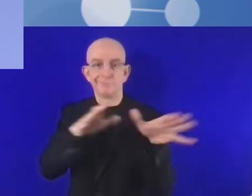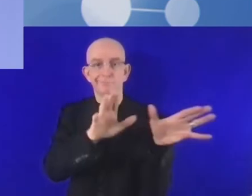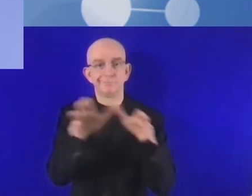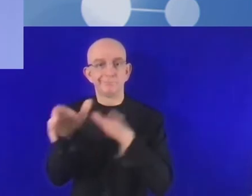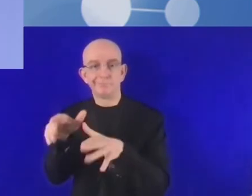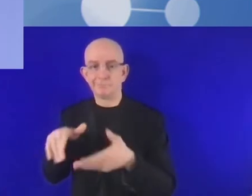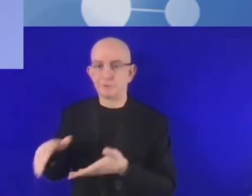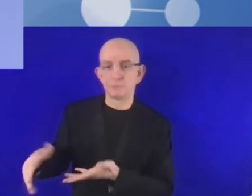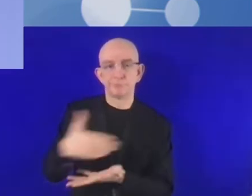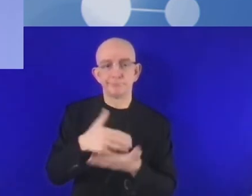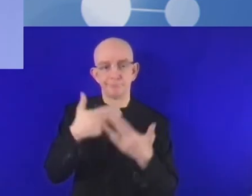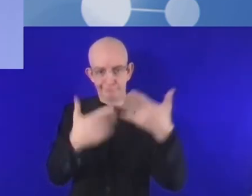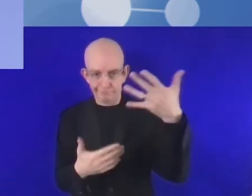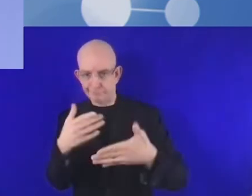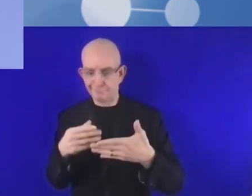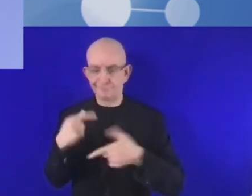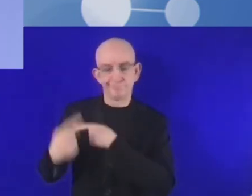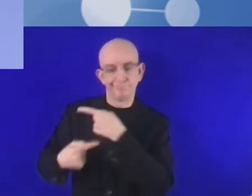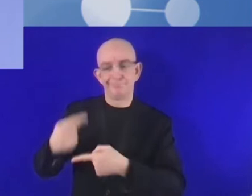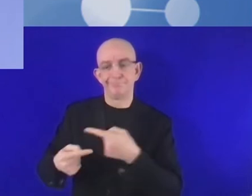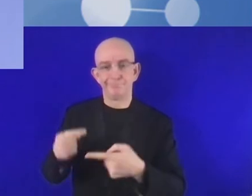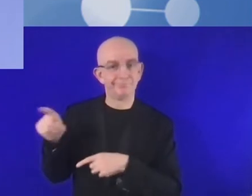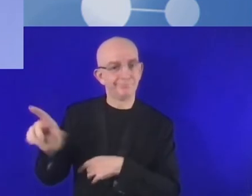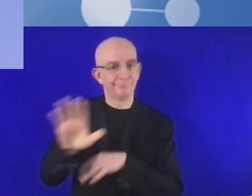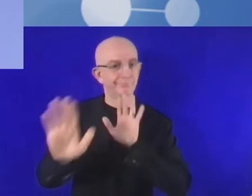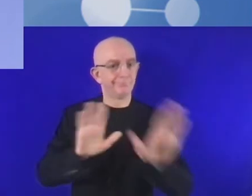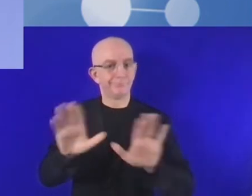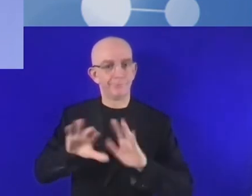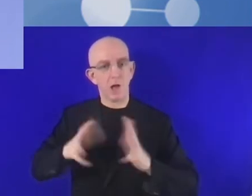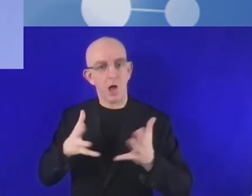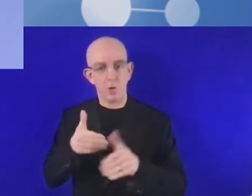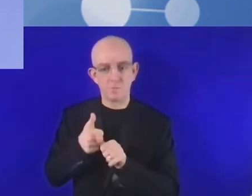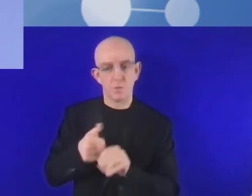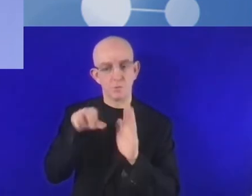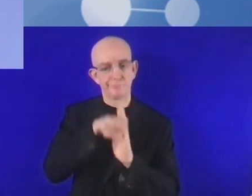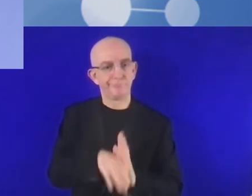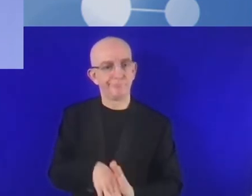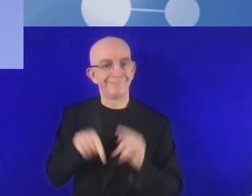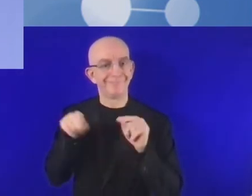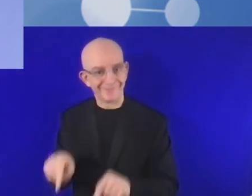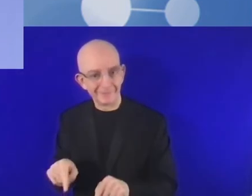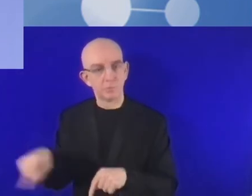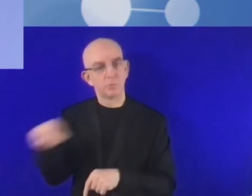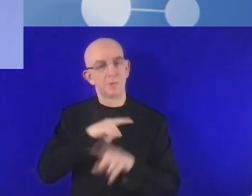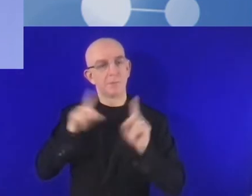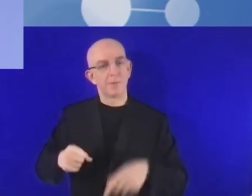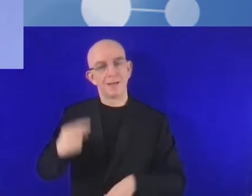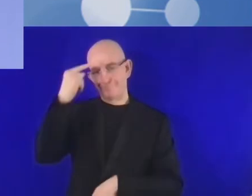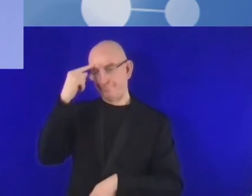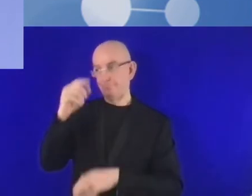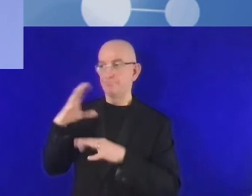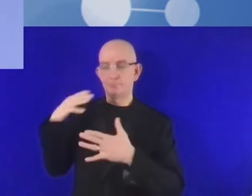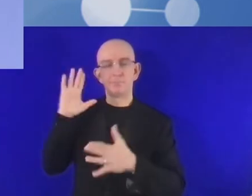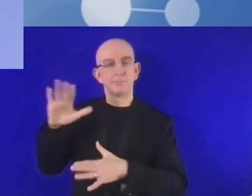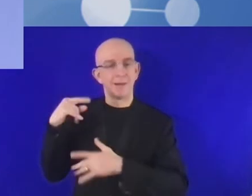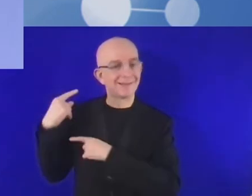有公共企业和私人企业都在收集不同的数据，这些数据收集的都是用传统的方法，而且有数字的方法。那